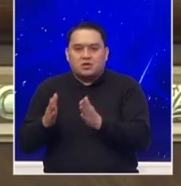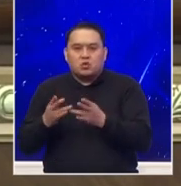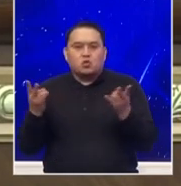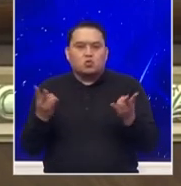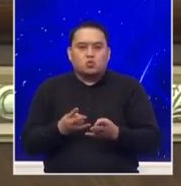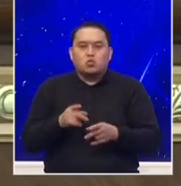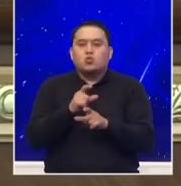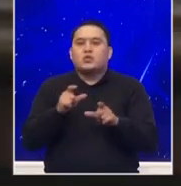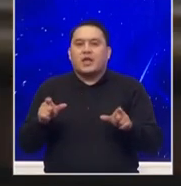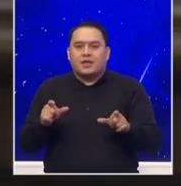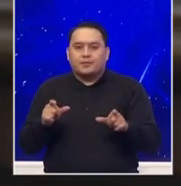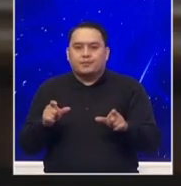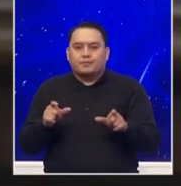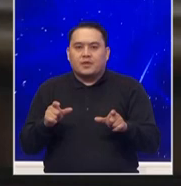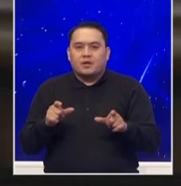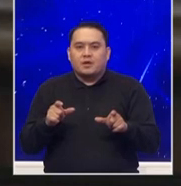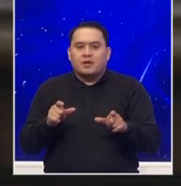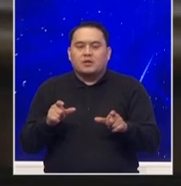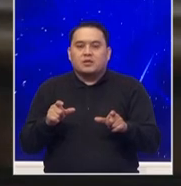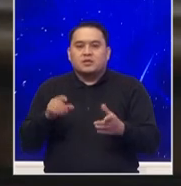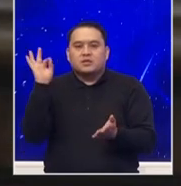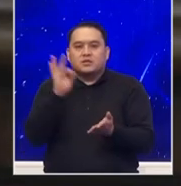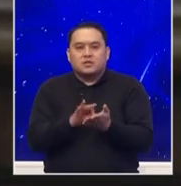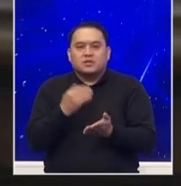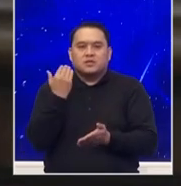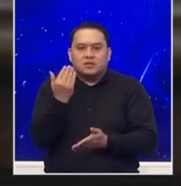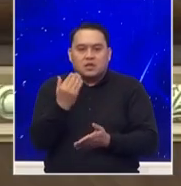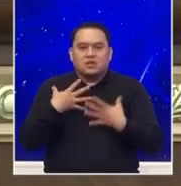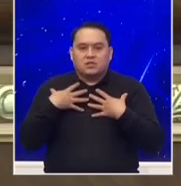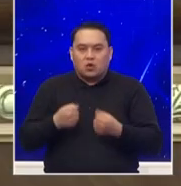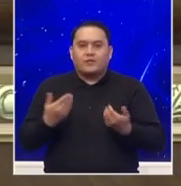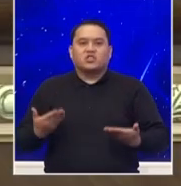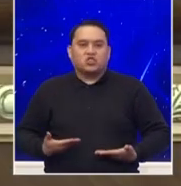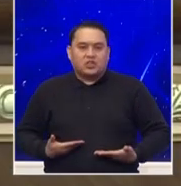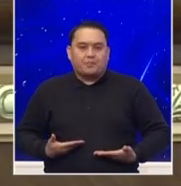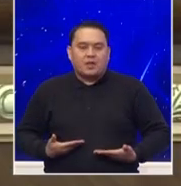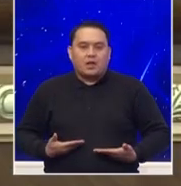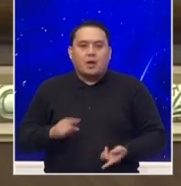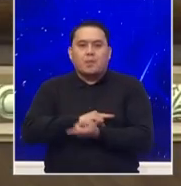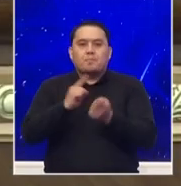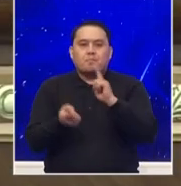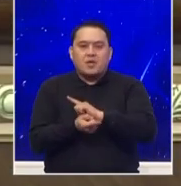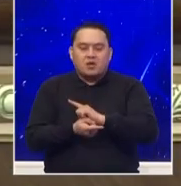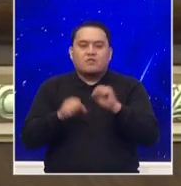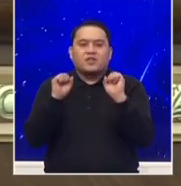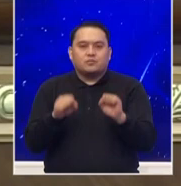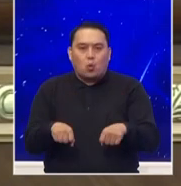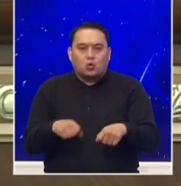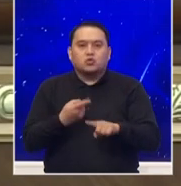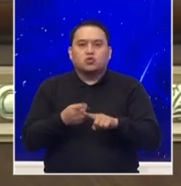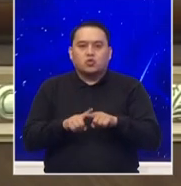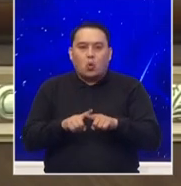на пациентов, ставить во главу угла их интересы, здоровье и жизнь. Переход к такой модели возможен за